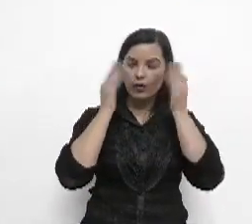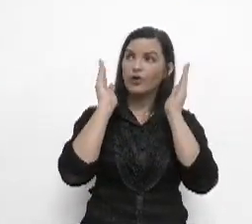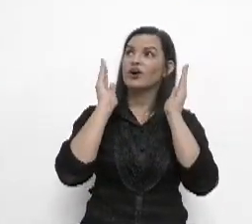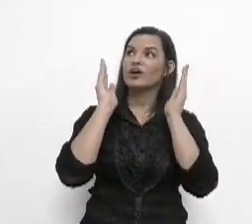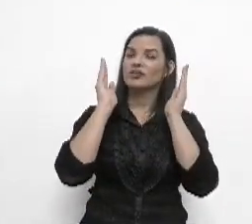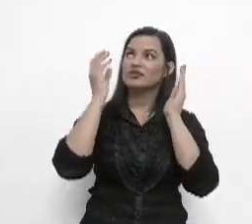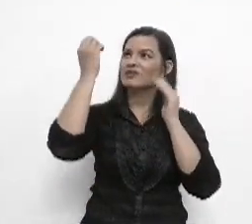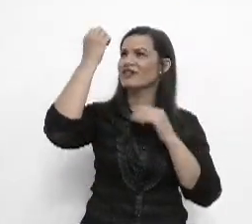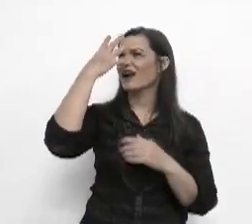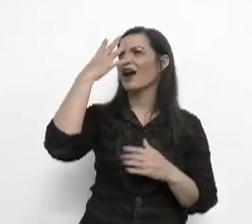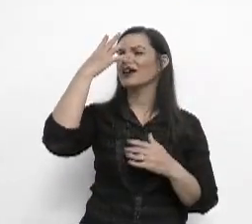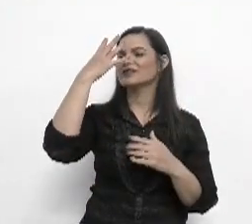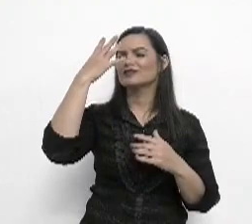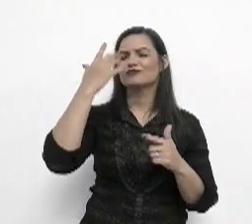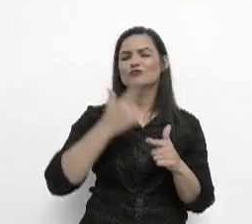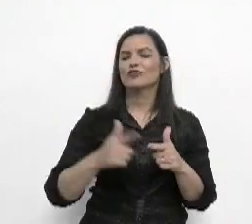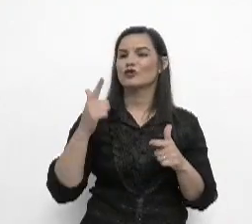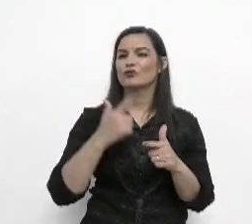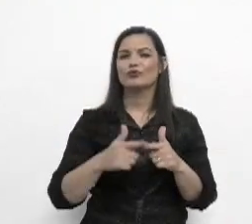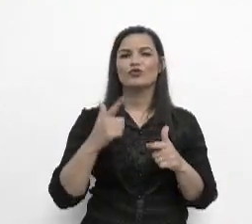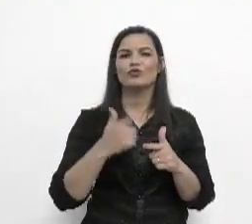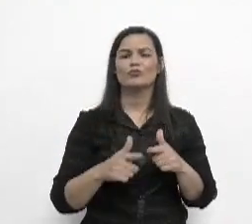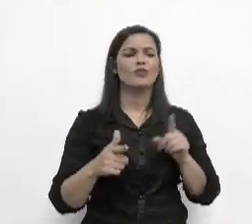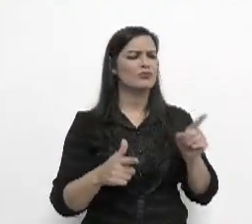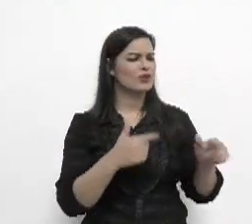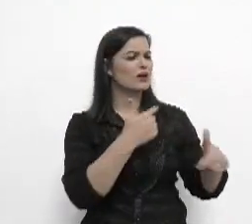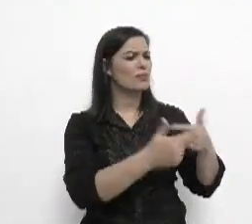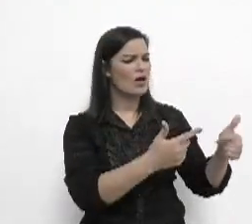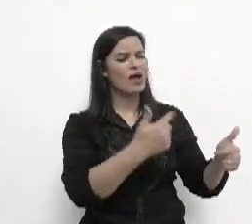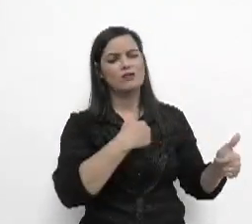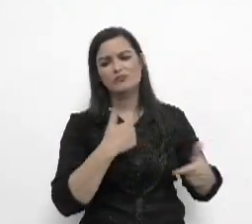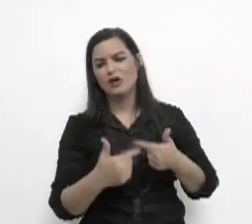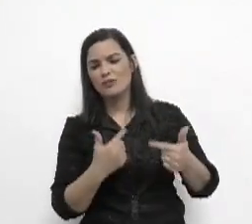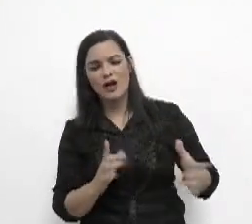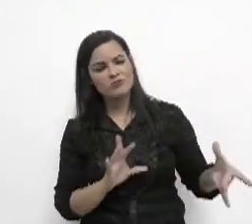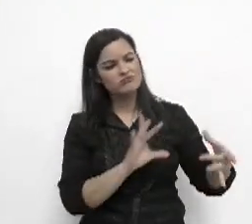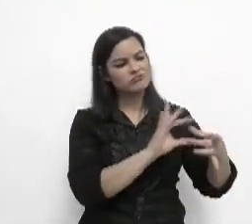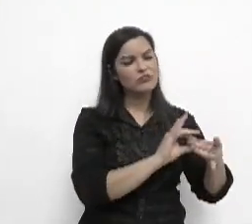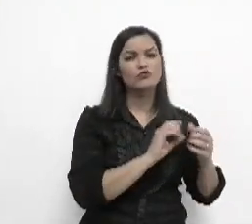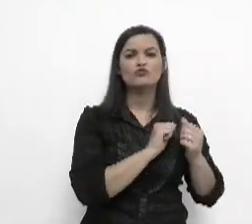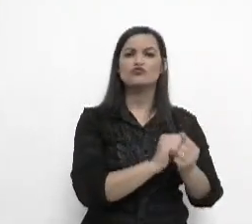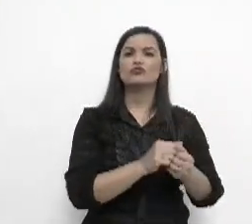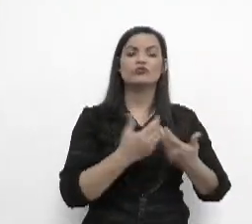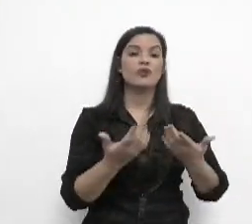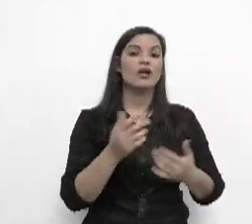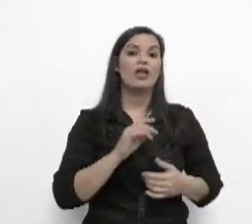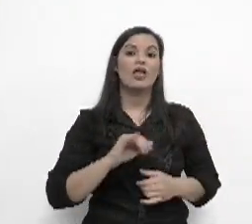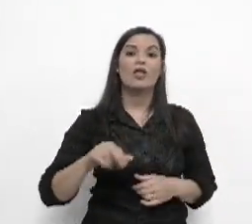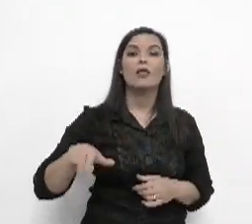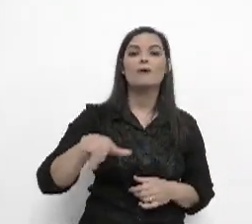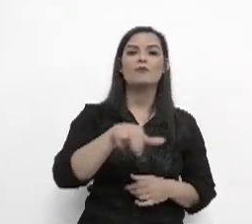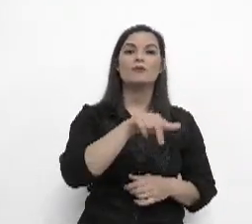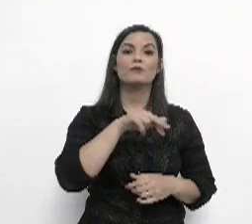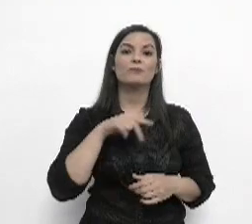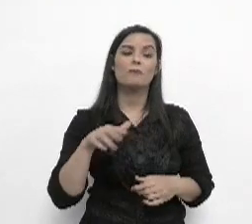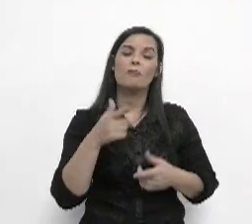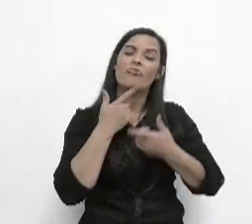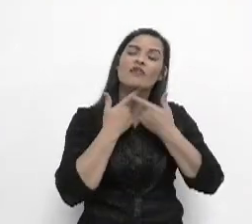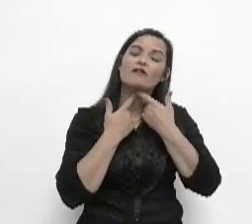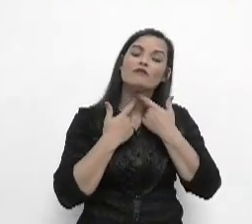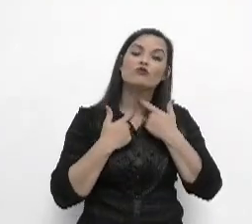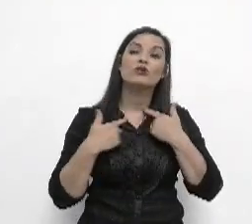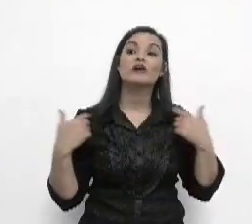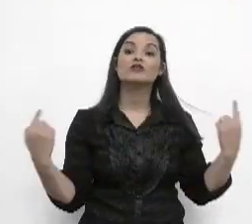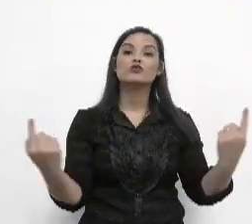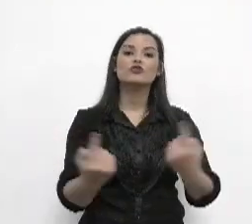Deus, vemos que todos nós somos irmãos. 우리가 한 형제가 되어서 이 브라질을 복음화하십시다. Espero que nós possamos tornar irmãos em Cristo para